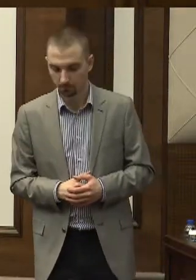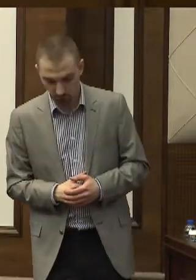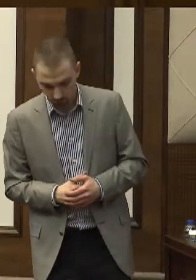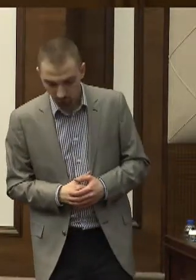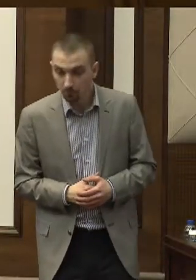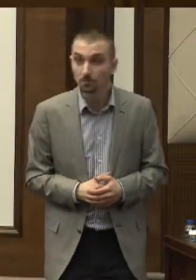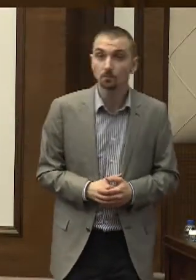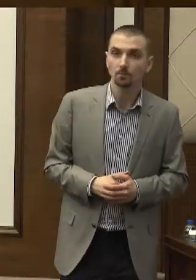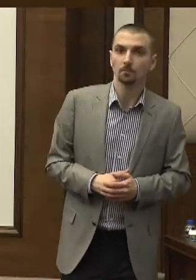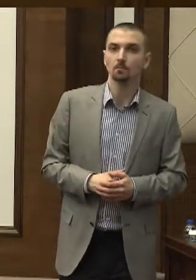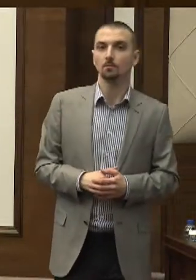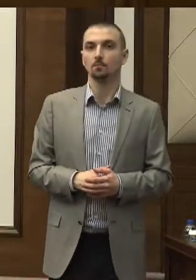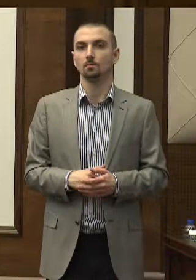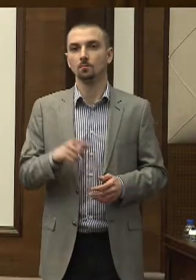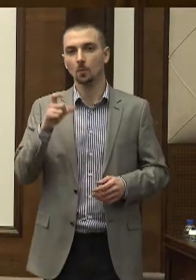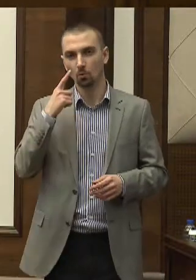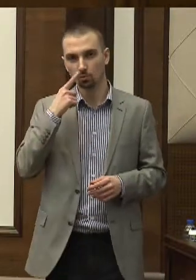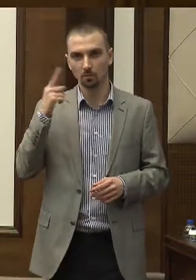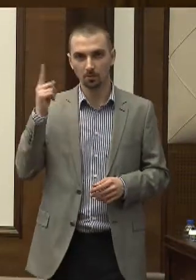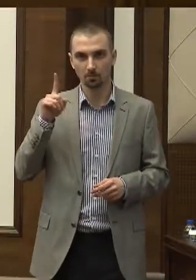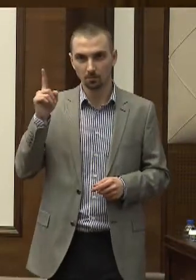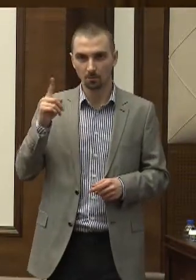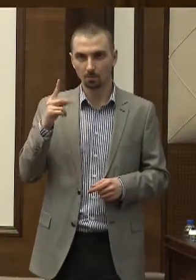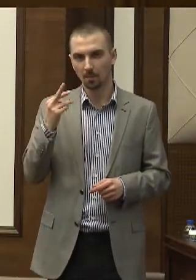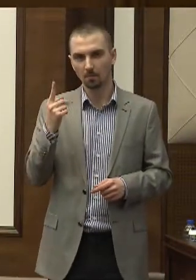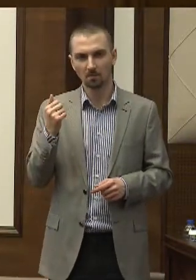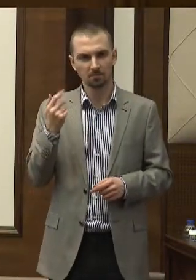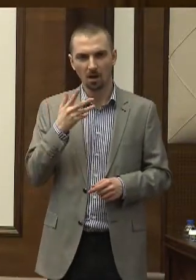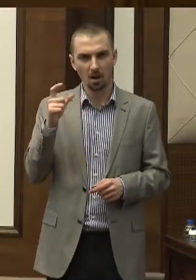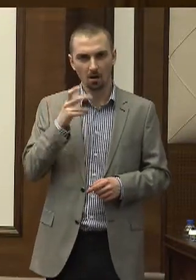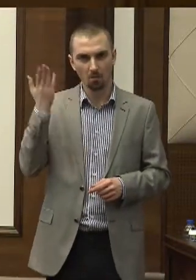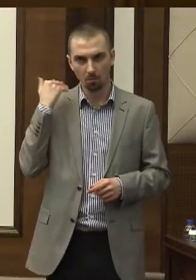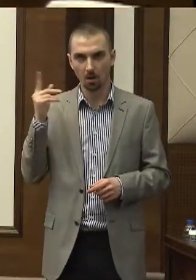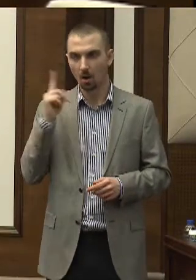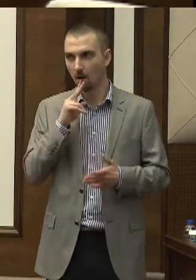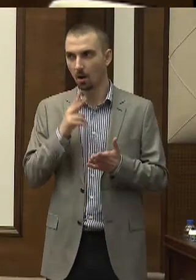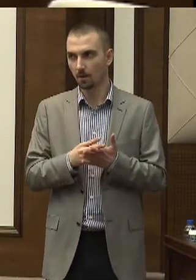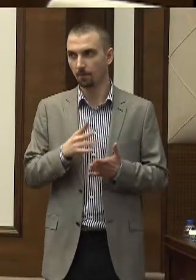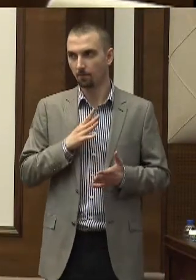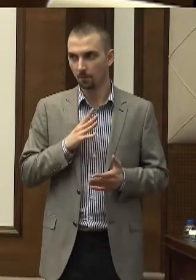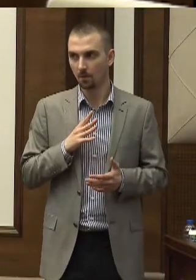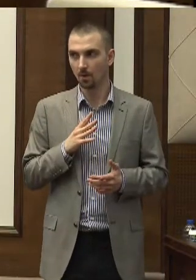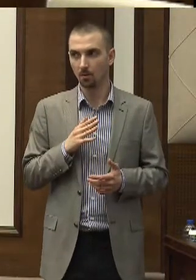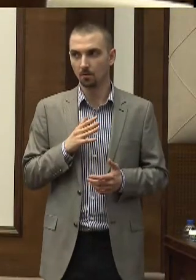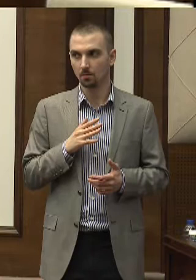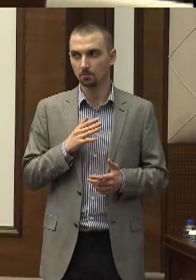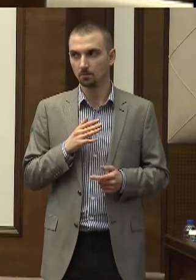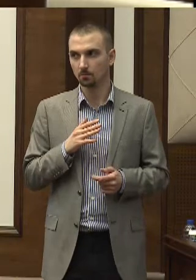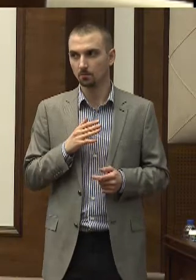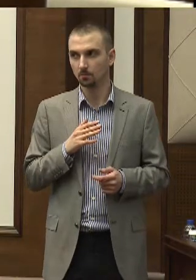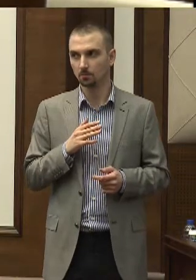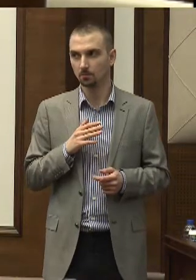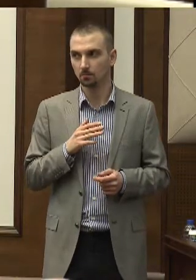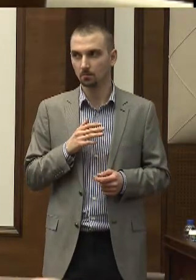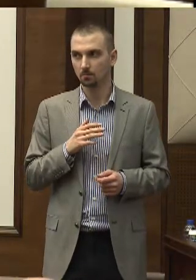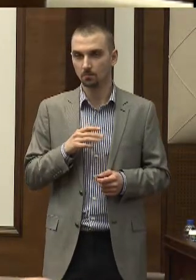Bu yanılmıyorsam Sayın Cumhurbaşkanımızın birkaç ay önce bir kararname çıktı bu kıyılarla ilgili. Yani direkt burayla şey demek istemiyorum